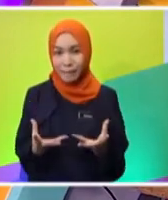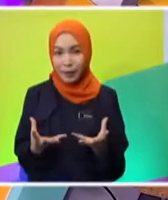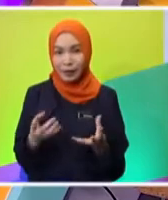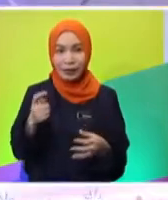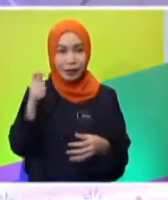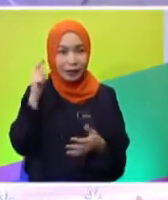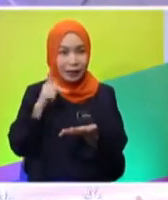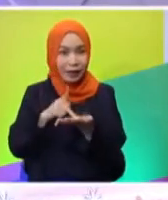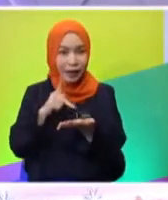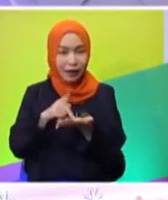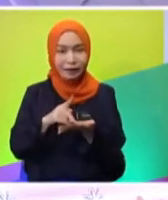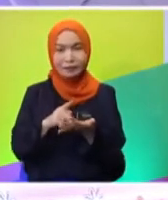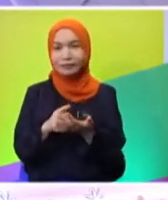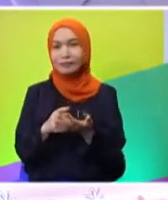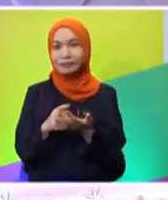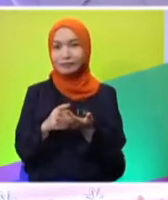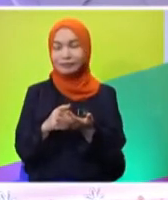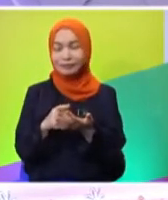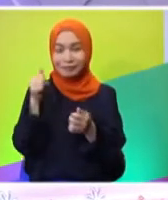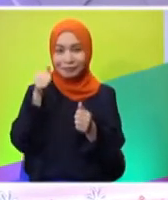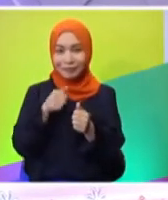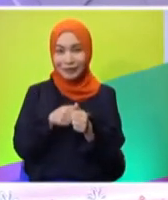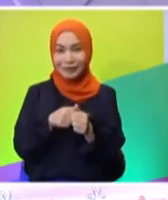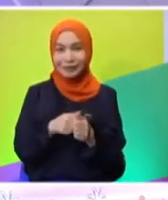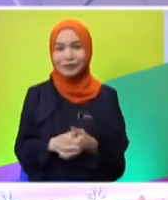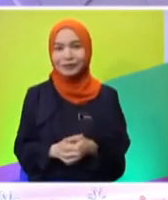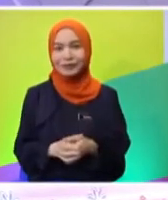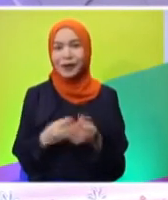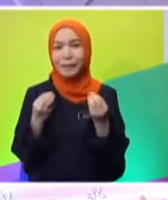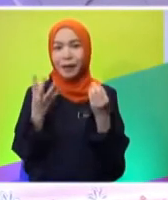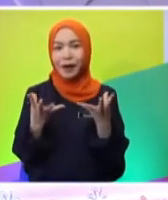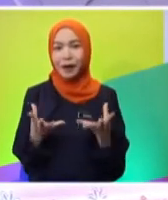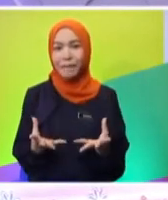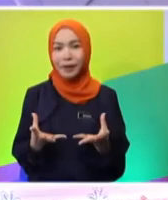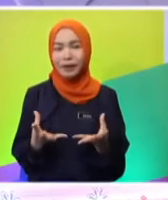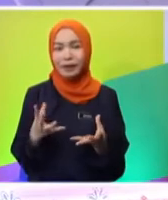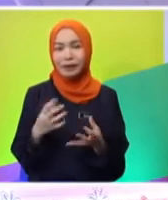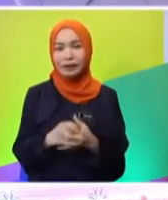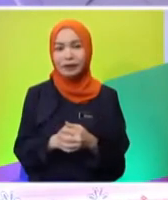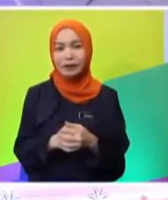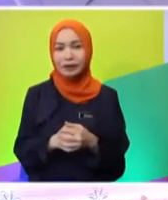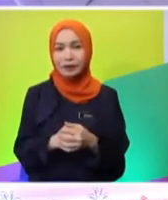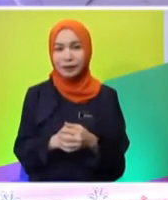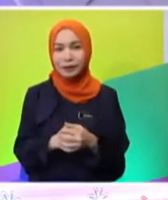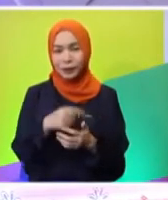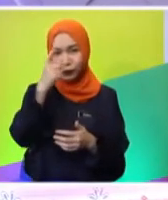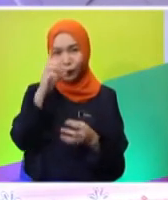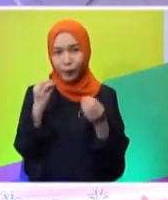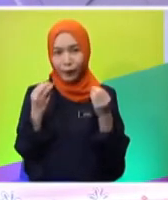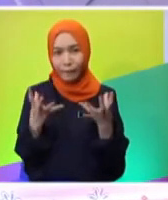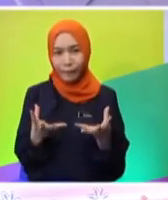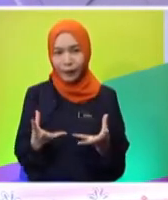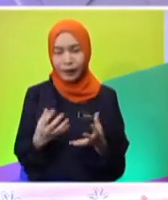melemah beradunya berapa-berapa bekas aplas the Fairies